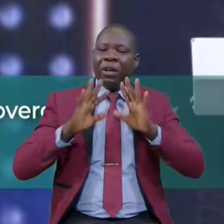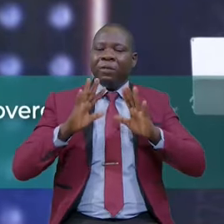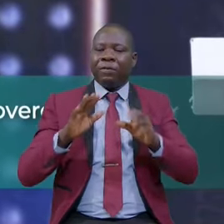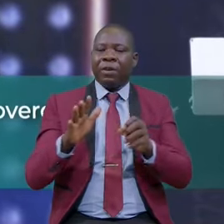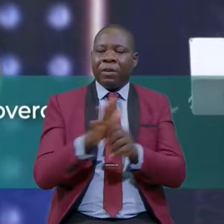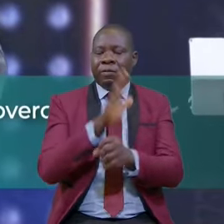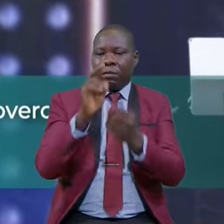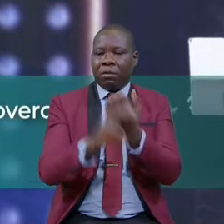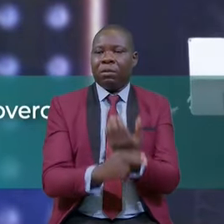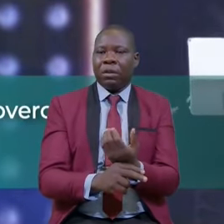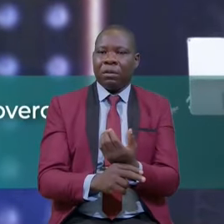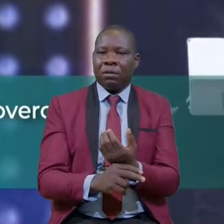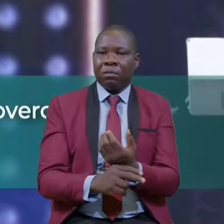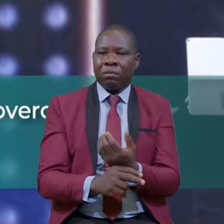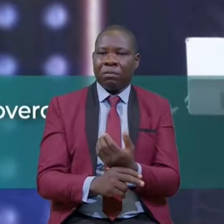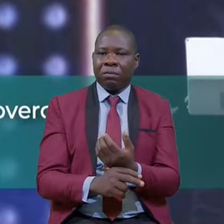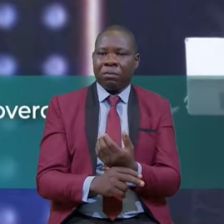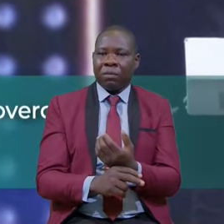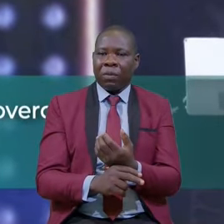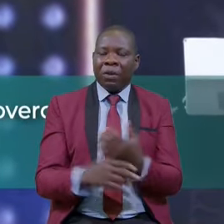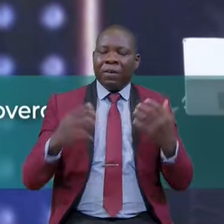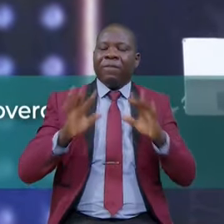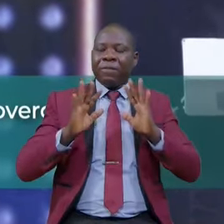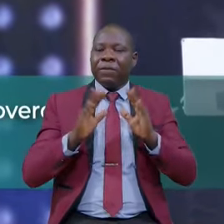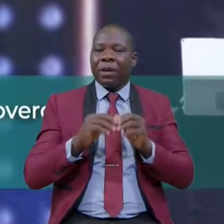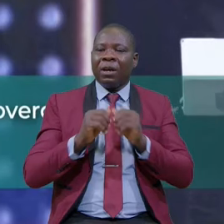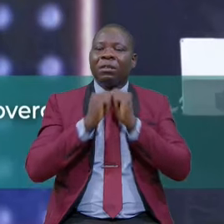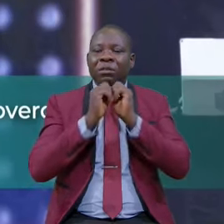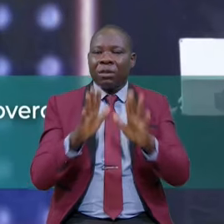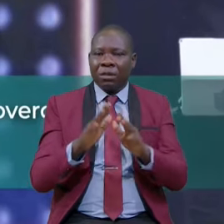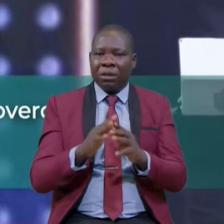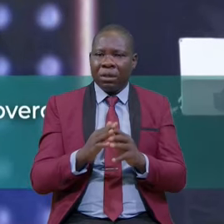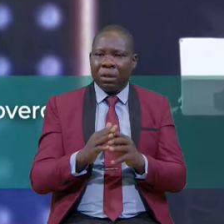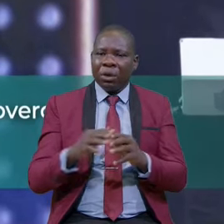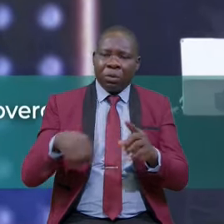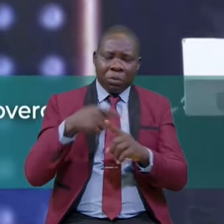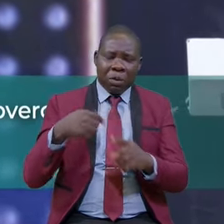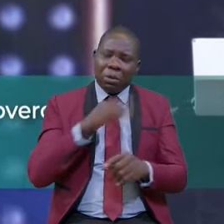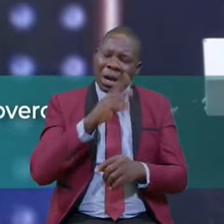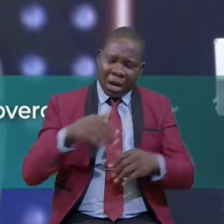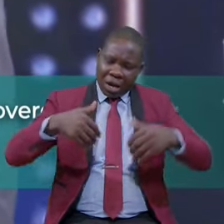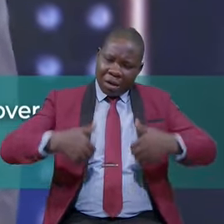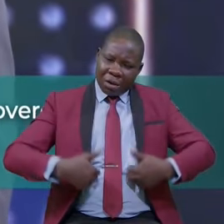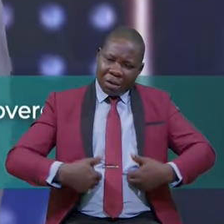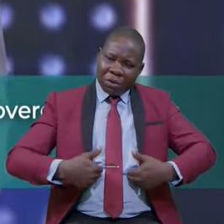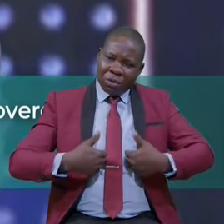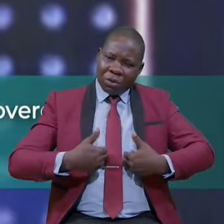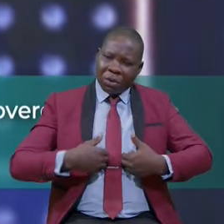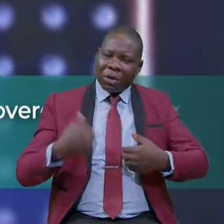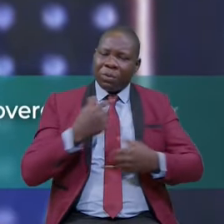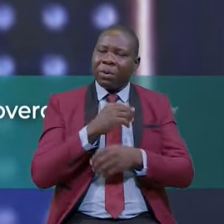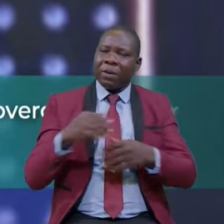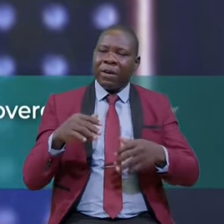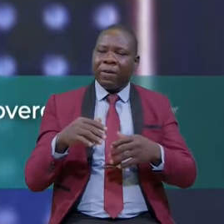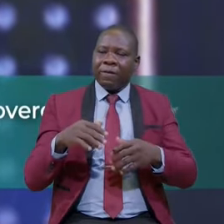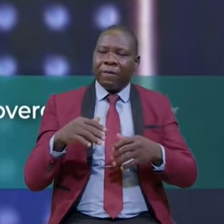bébé, vous ne craignez rien. Même pas le feu. On allume le feu. C'est, on se demande c'est quoi ça.